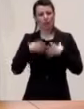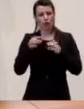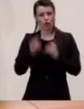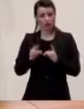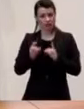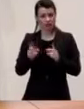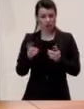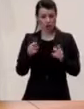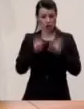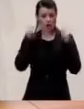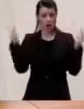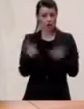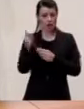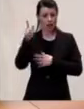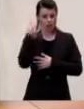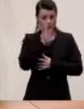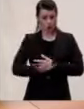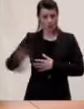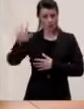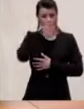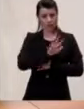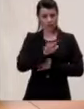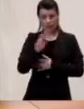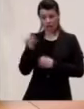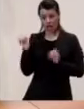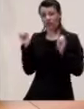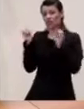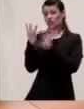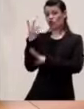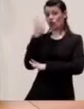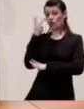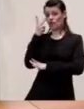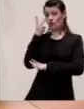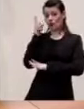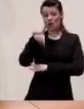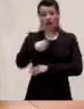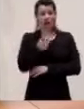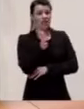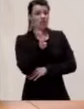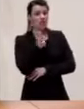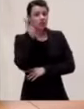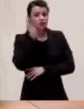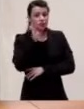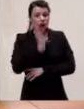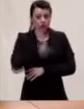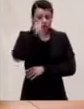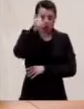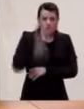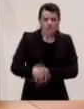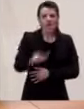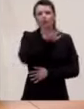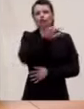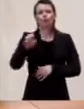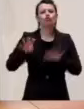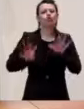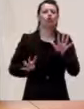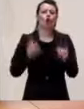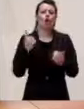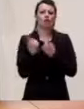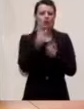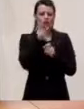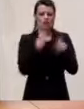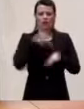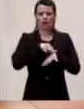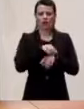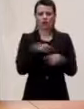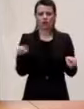regione il 19 febbraio a un 13 marzo con 1.509 casi e a un 30 marzo